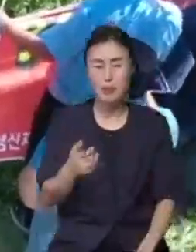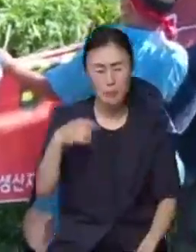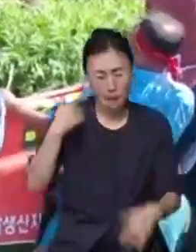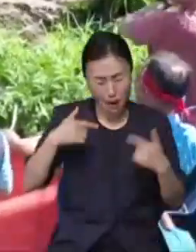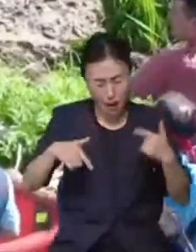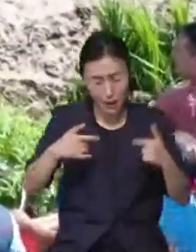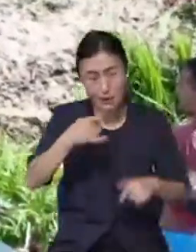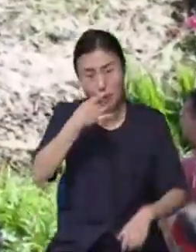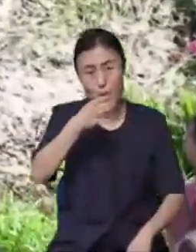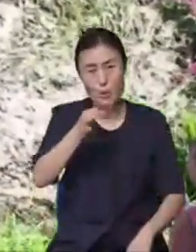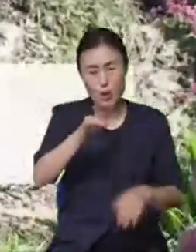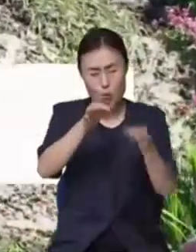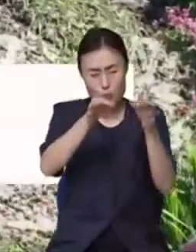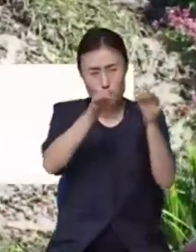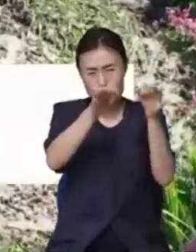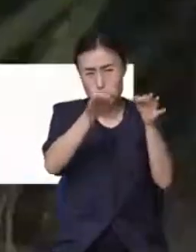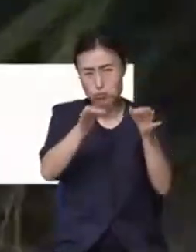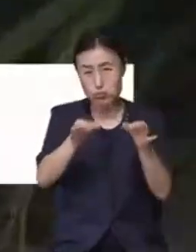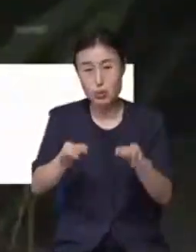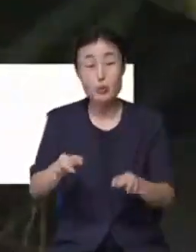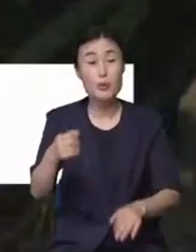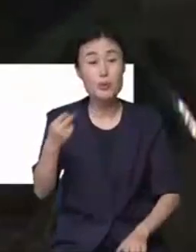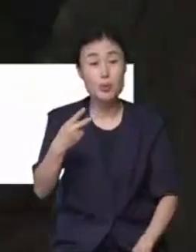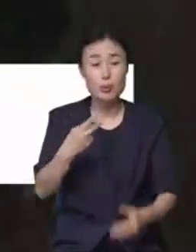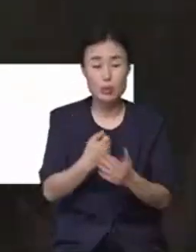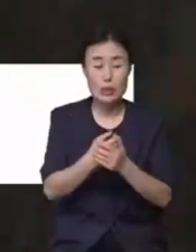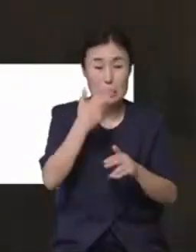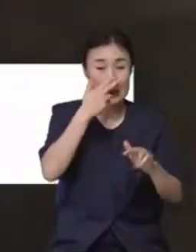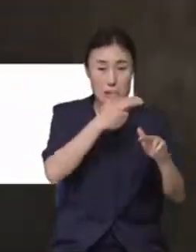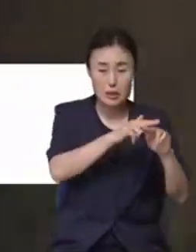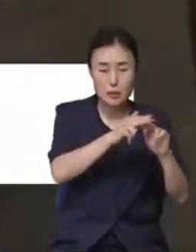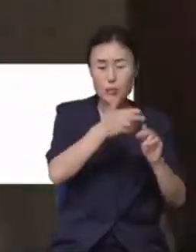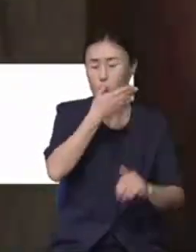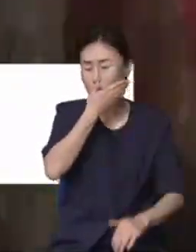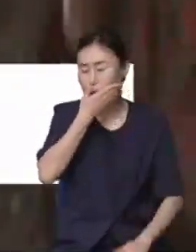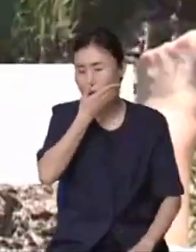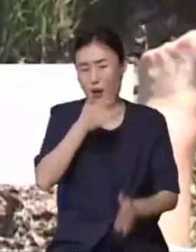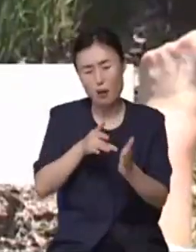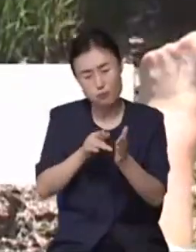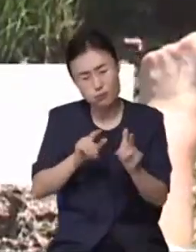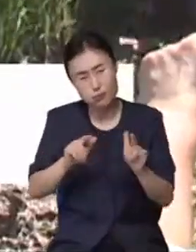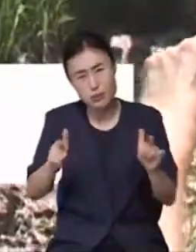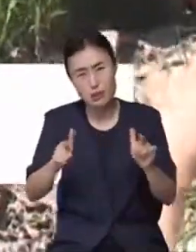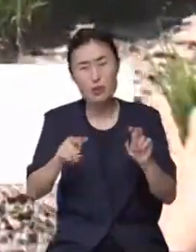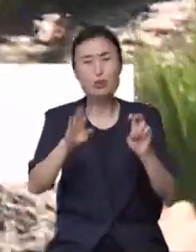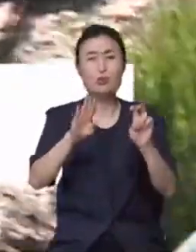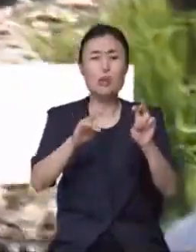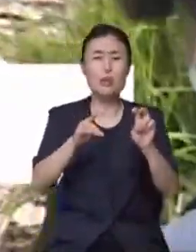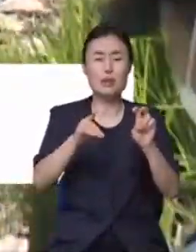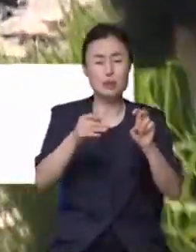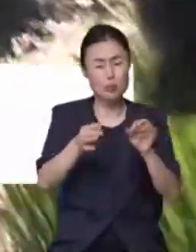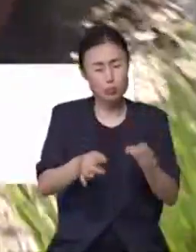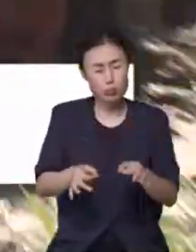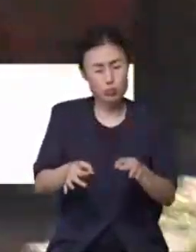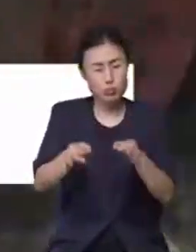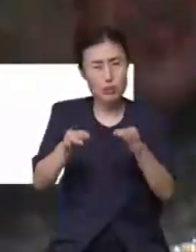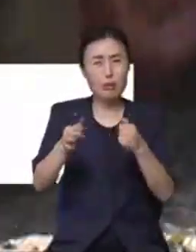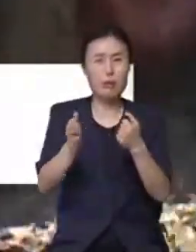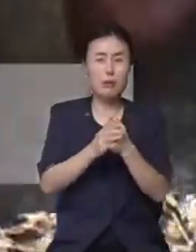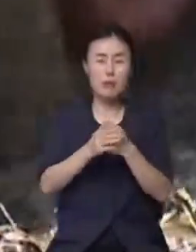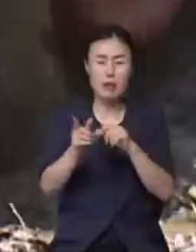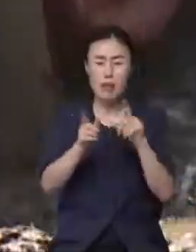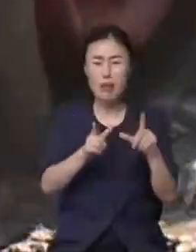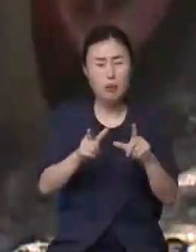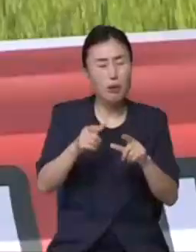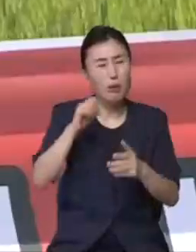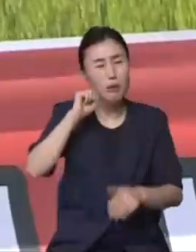멀다 하고 쌀값은 떨어지는 반면 면세유와 비료 등 농자재 값은 2배 이상 치솟아 생존의 기로에